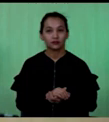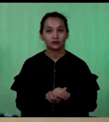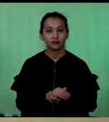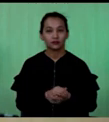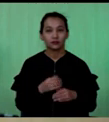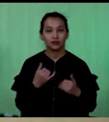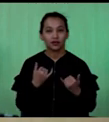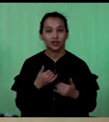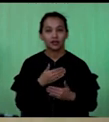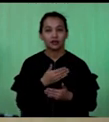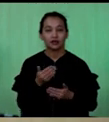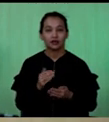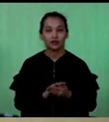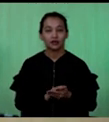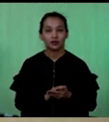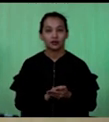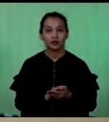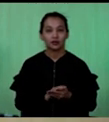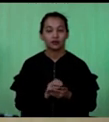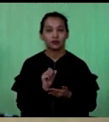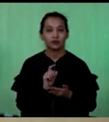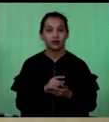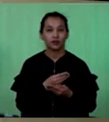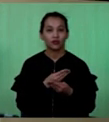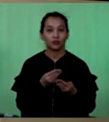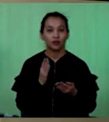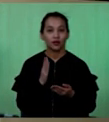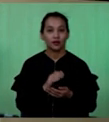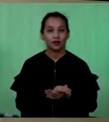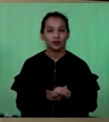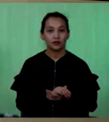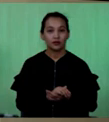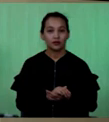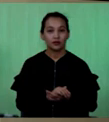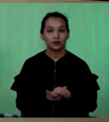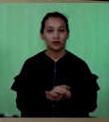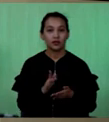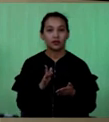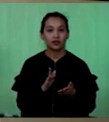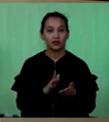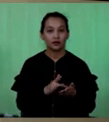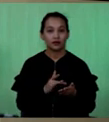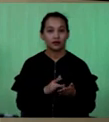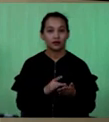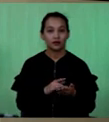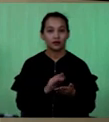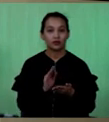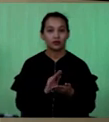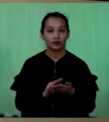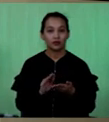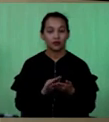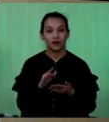Ana endi sizlarga quyidagi misolni havola etaman. Bu misolni daftarlaringizga